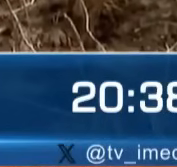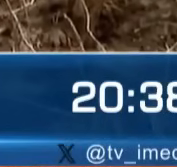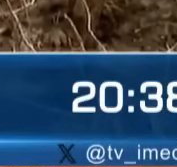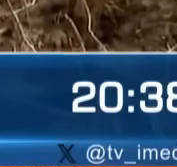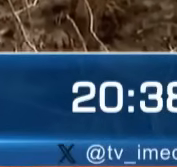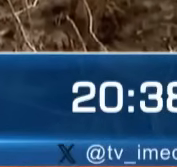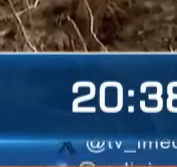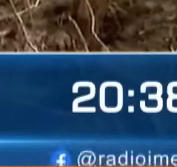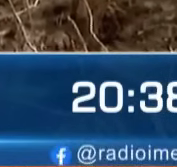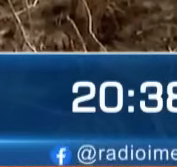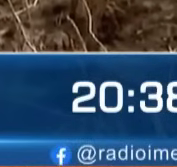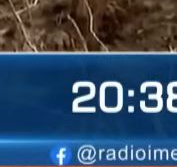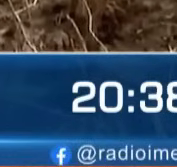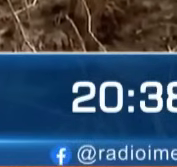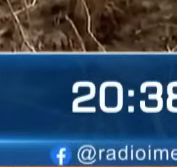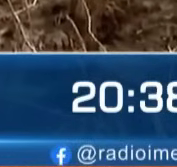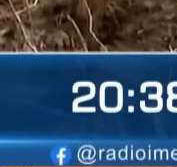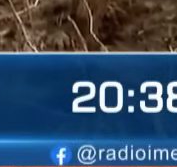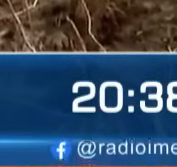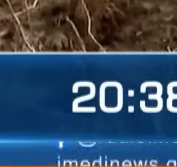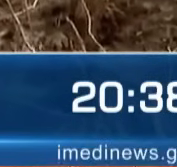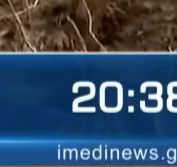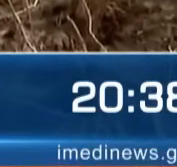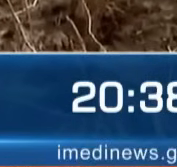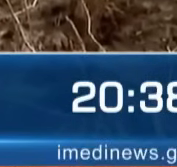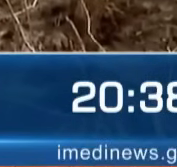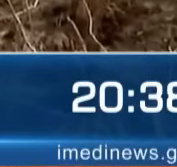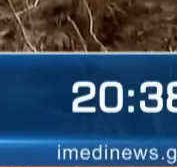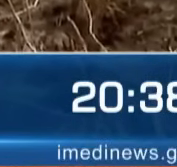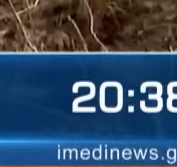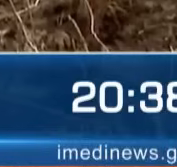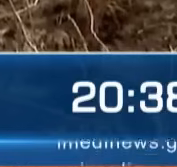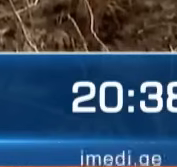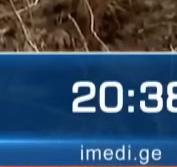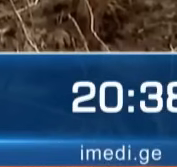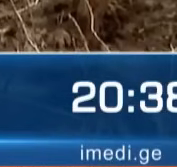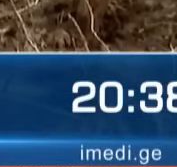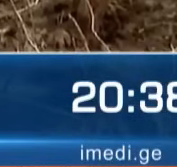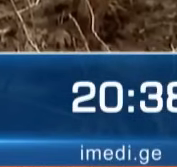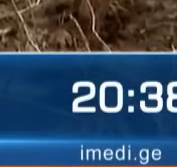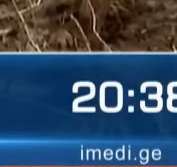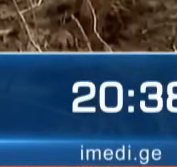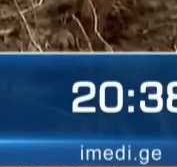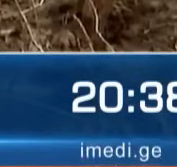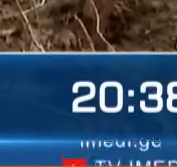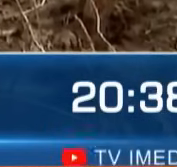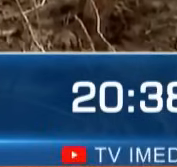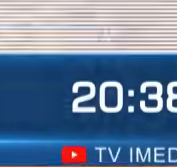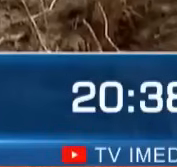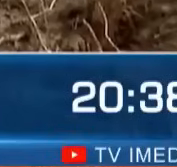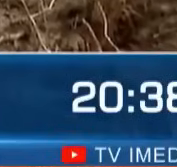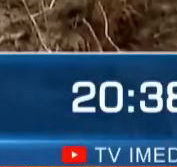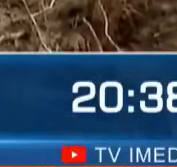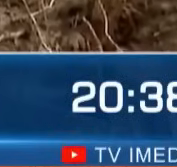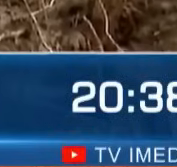uchveti nalekhi iqo tsvimis sakhi tan zamtaria mtebi datovlili iqo da rogorc suramshi akats ganvitarda metsqruli